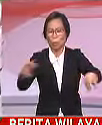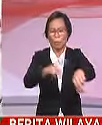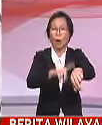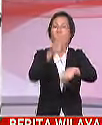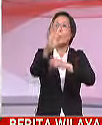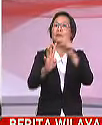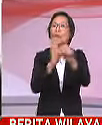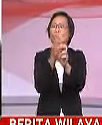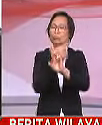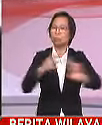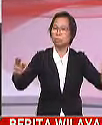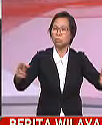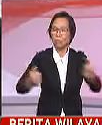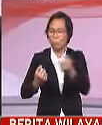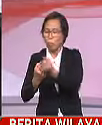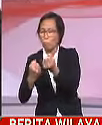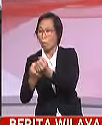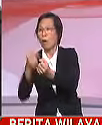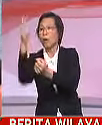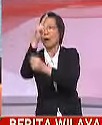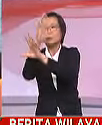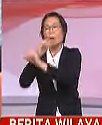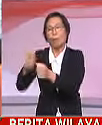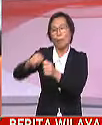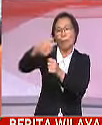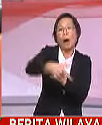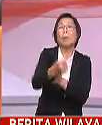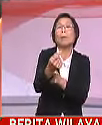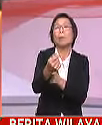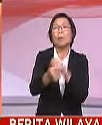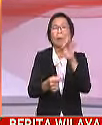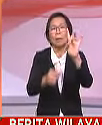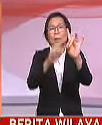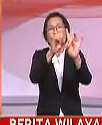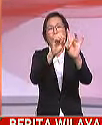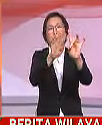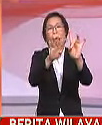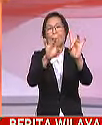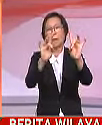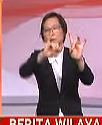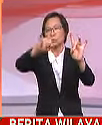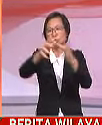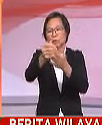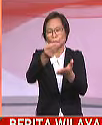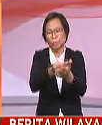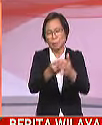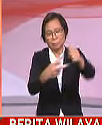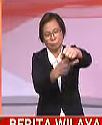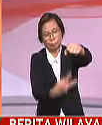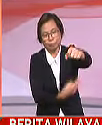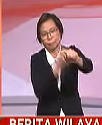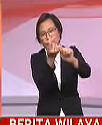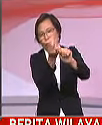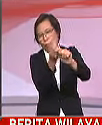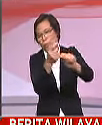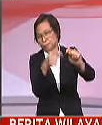tempoh 4 tahun dibayai sepenuhnya oleh Kerajaan Sarawak dengan kos kira-kira RM848 juta. Ringgit.